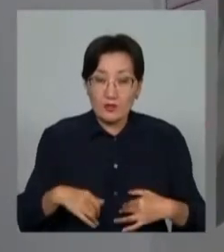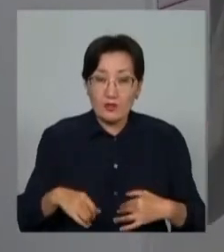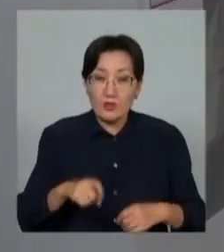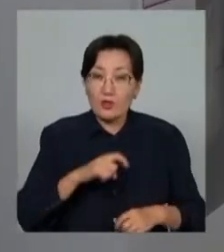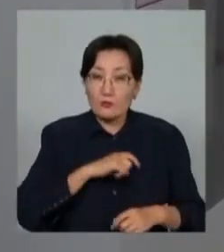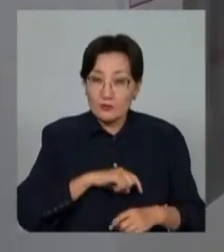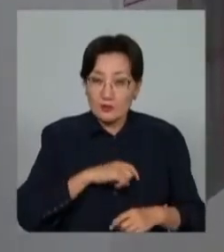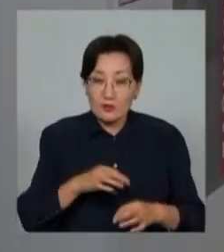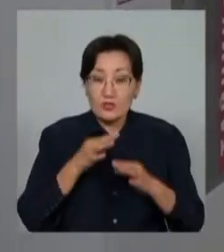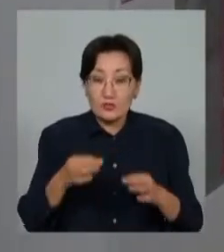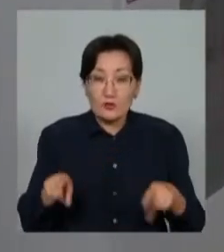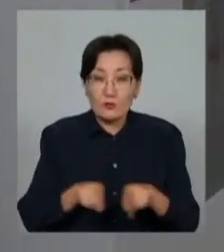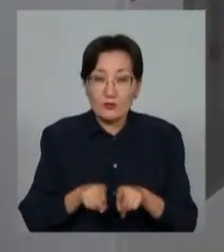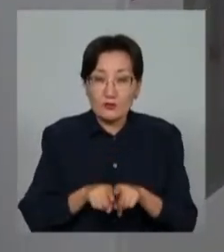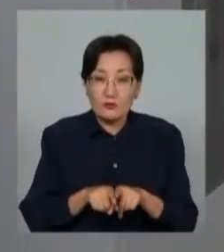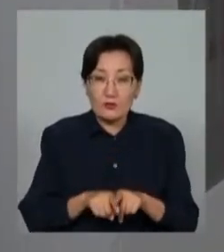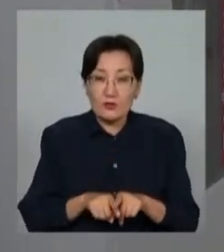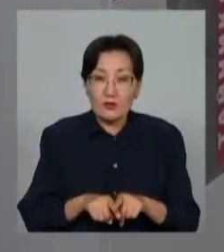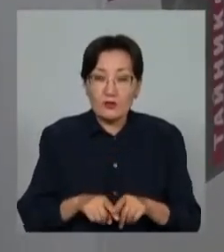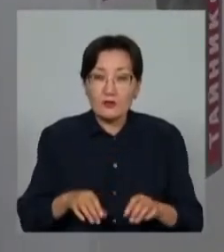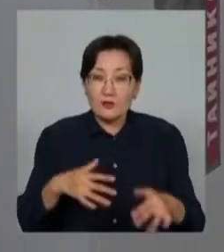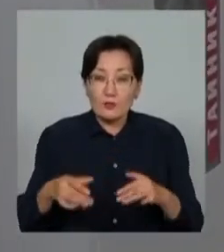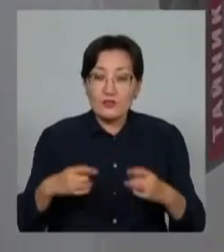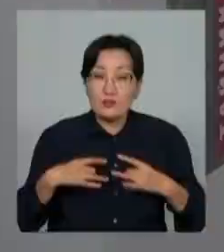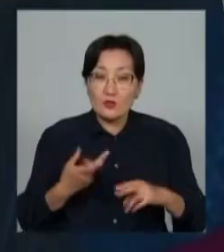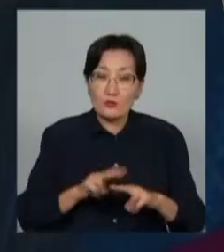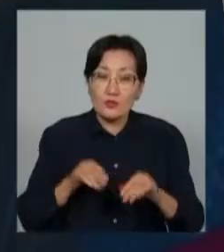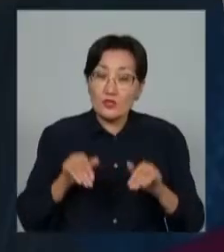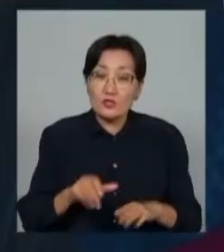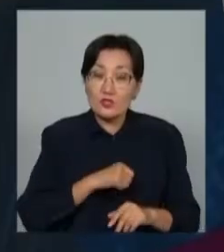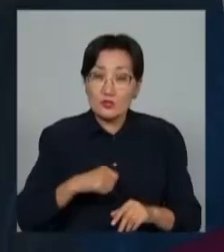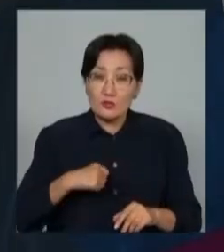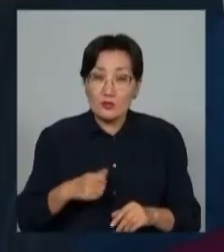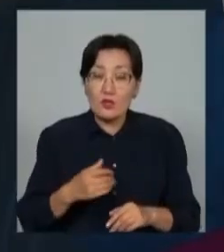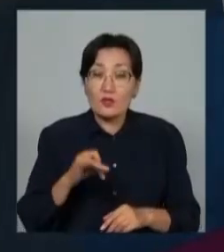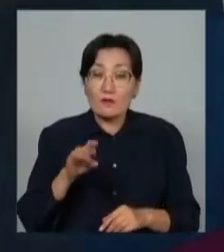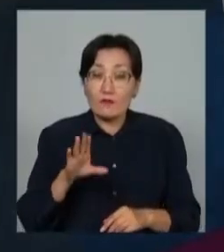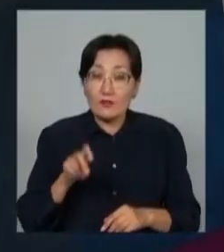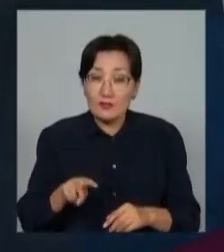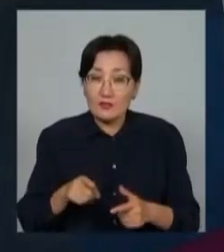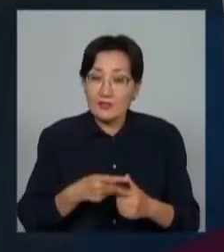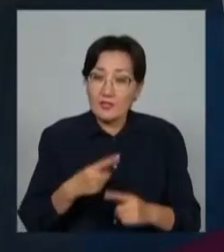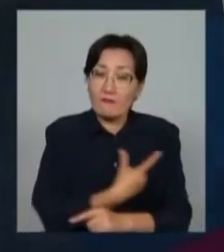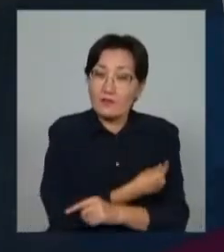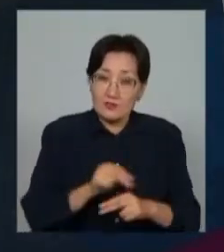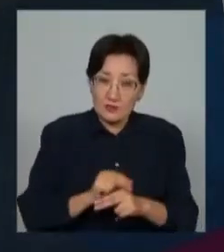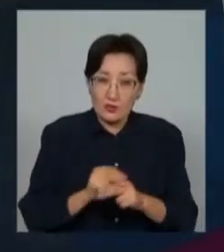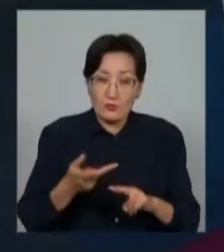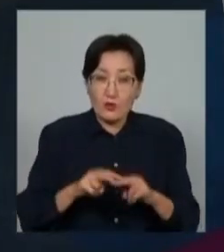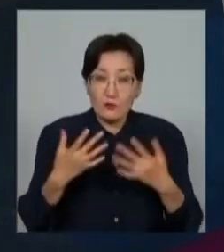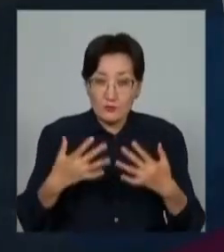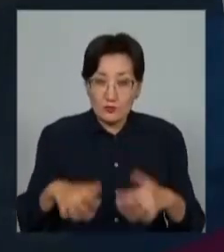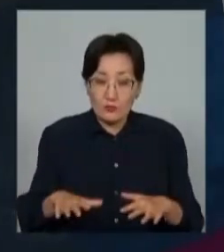морально. Скажу так, картины не для слабонервных, поэтому решайте сами, ИВЛ или вакцинация. На этом